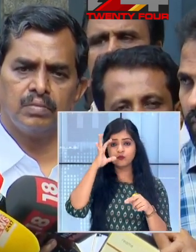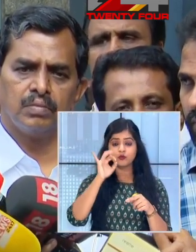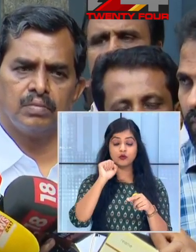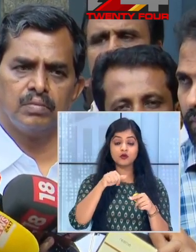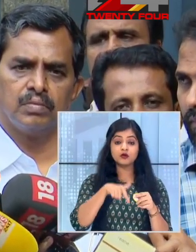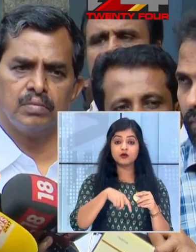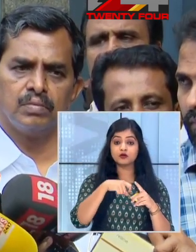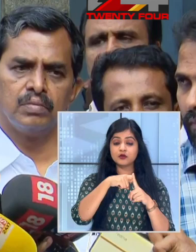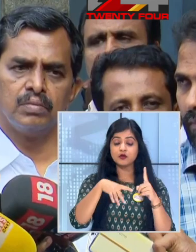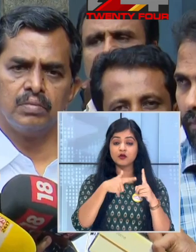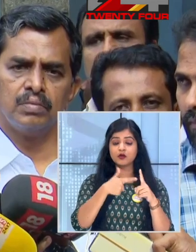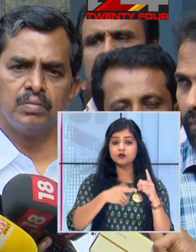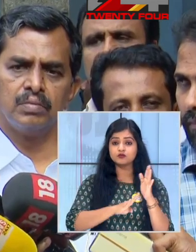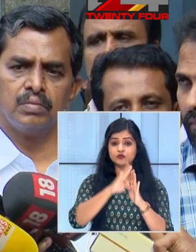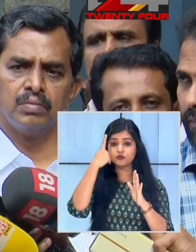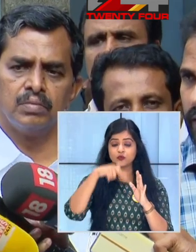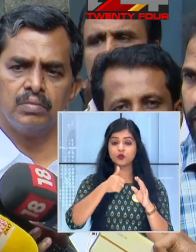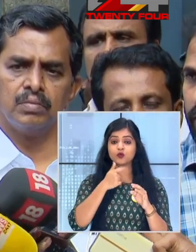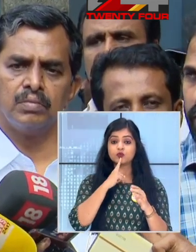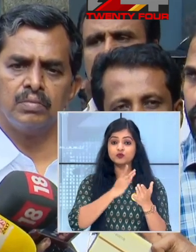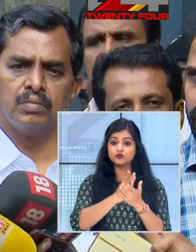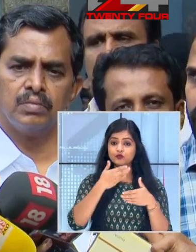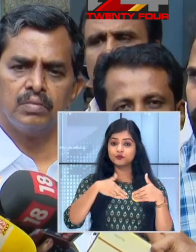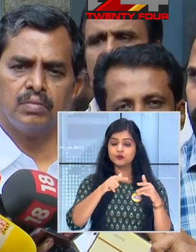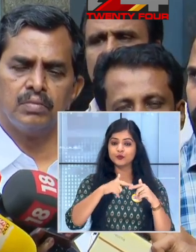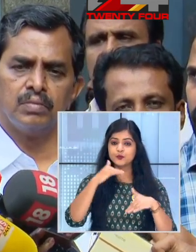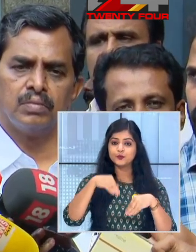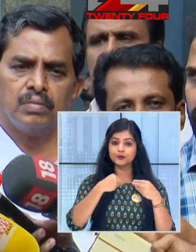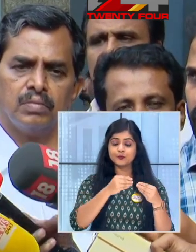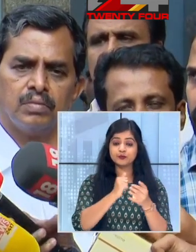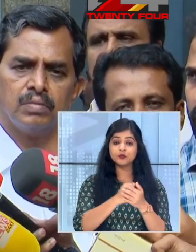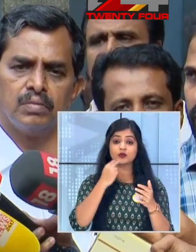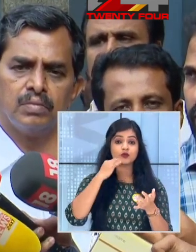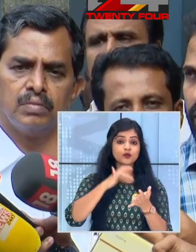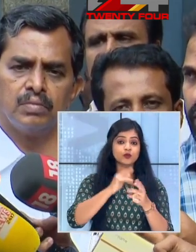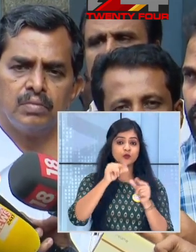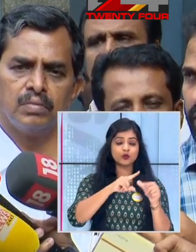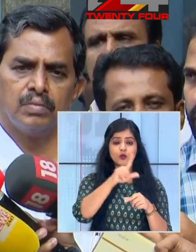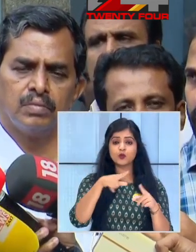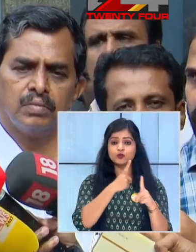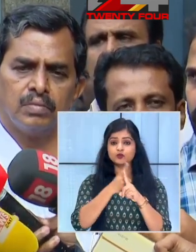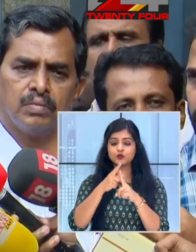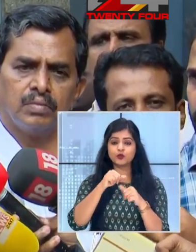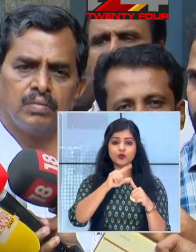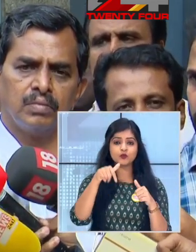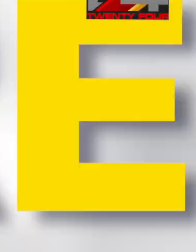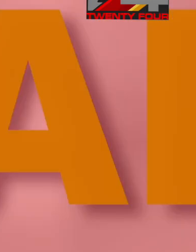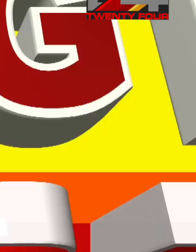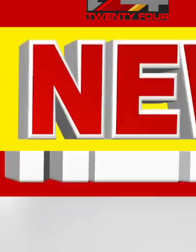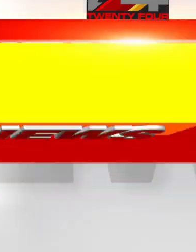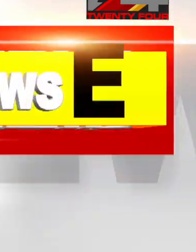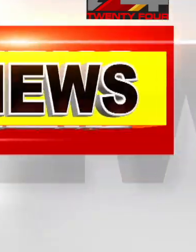വഴിയിലേക്ക് അവരുടെ വോട്ട് രേഖപ്പെടുത്തുമെന്ന് എനിക്കറിയാം. ഇവിടുത്തെ ജനങ്ങൾ എനിക്ക് നേരിട്ട് ബന്ധമുള്ളതാണ്. കാരണം ഞാനിവിടെ ഒരുപാട്